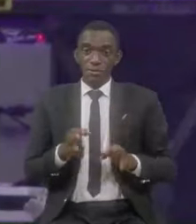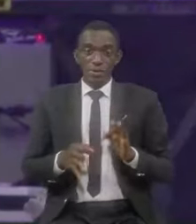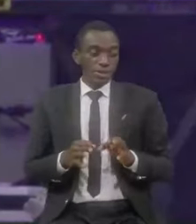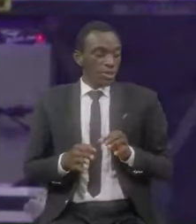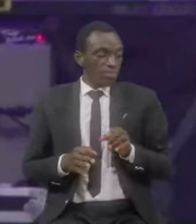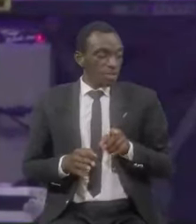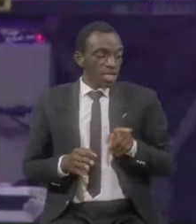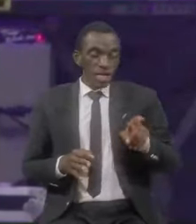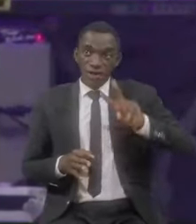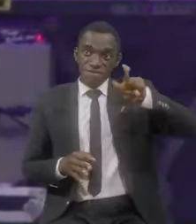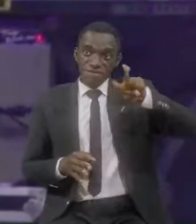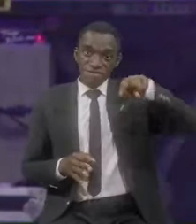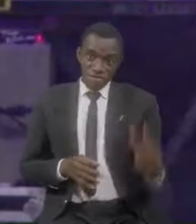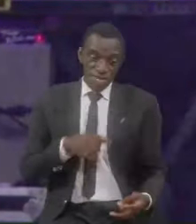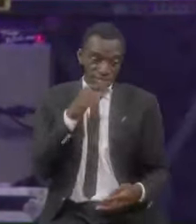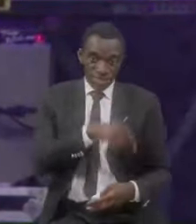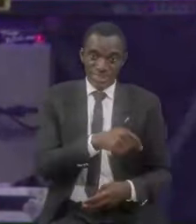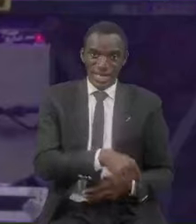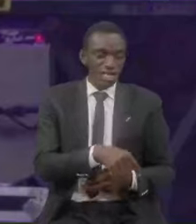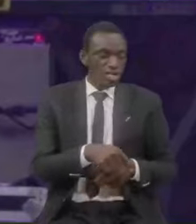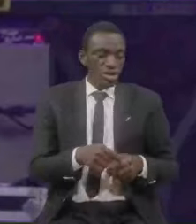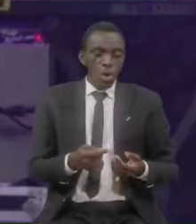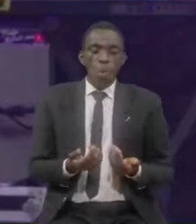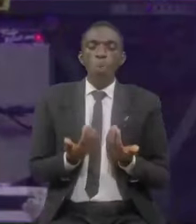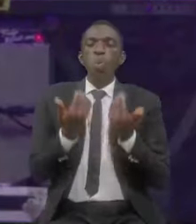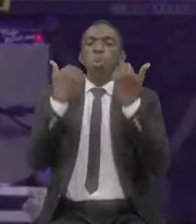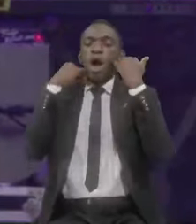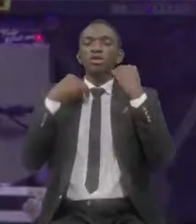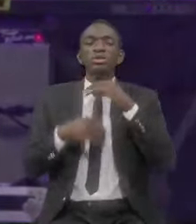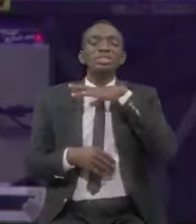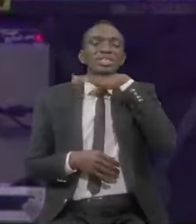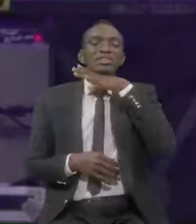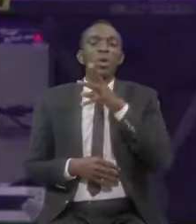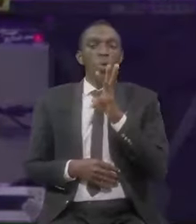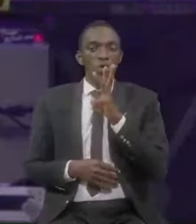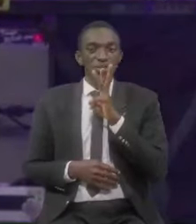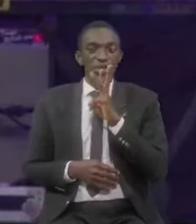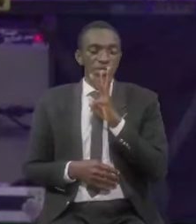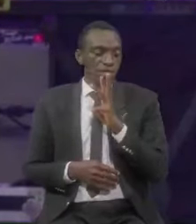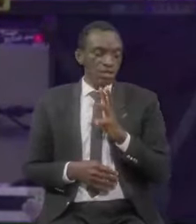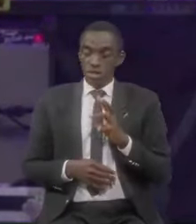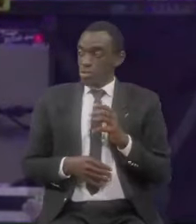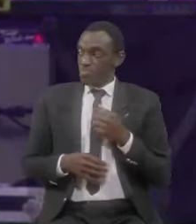S'il a englouti, avalé de l'eau envenimée et tu le fais sortir de l'eau,